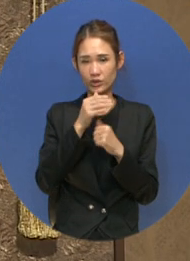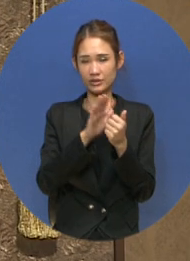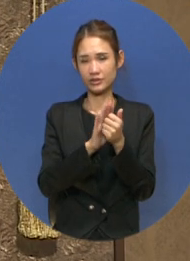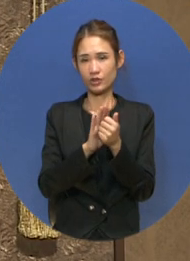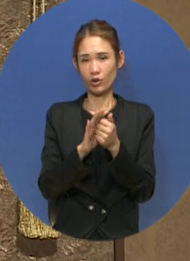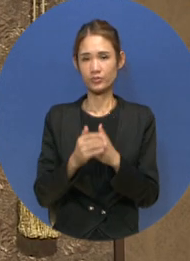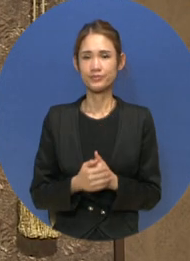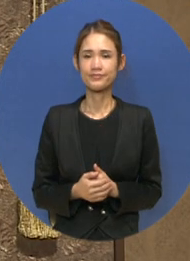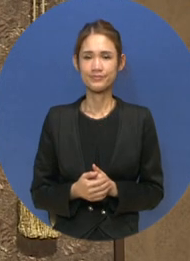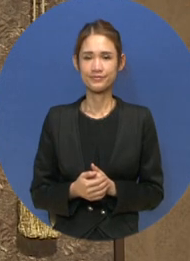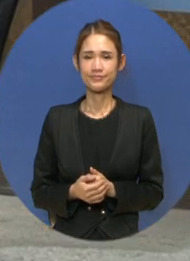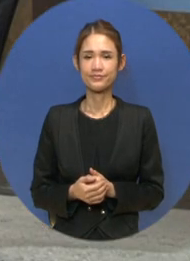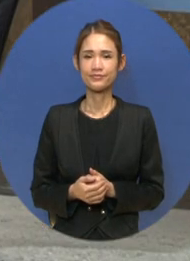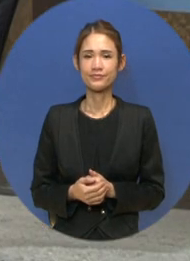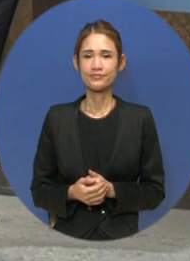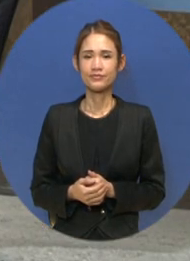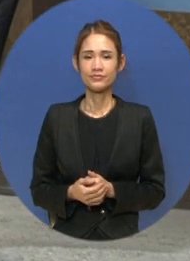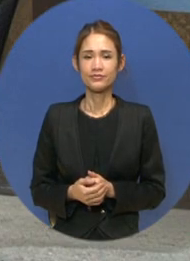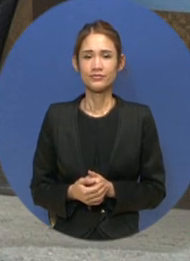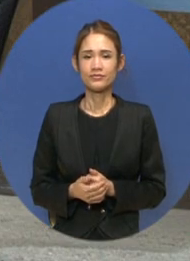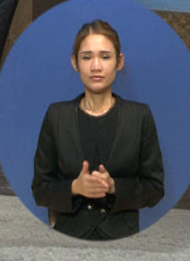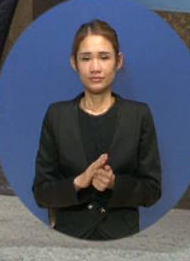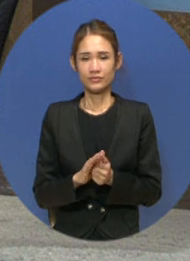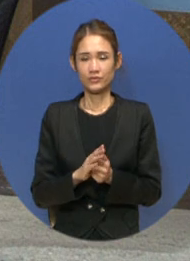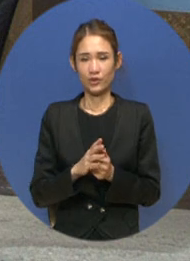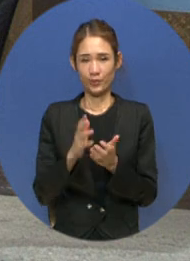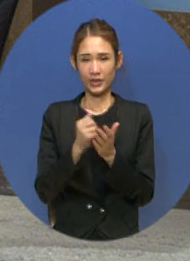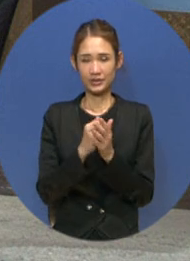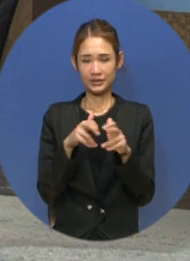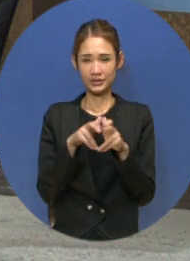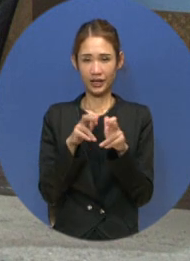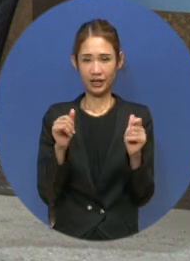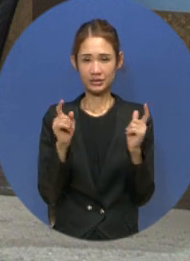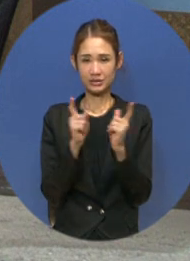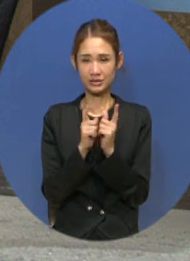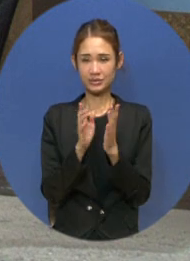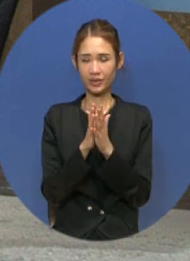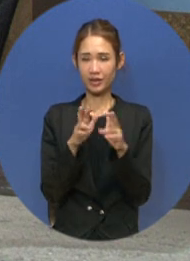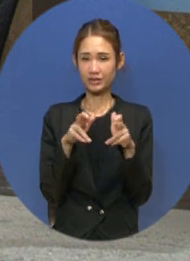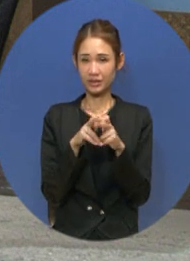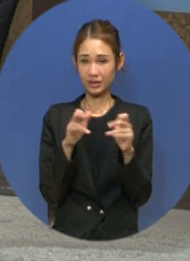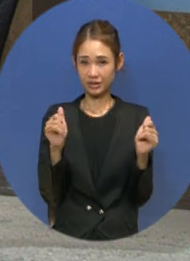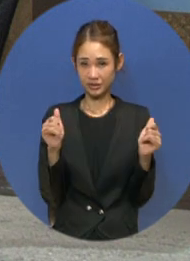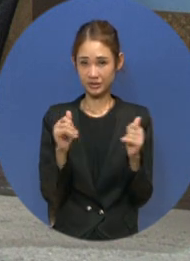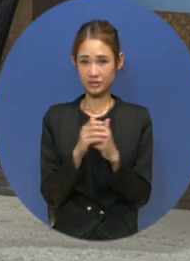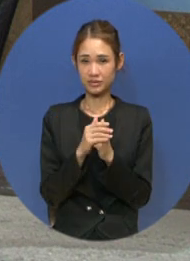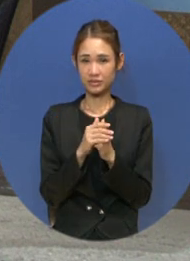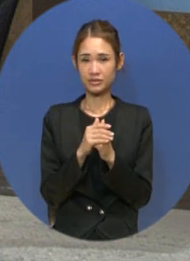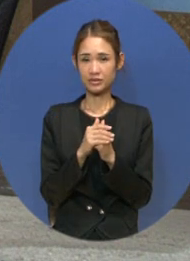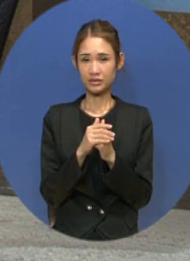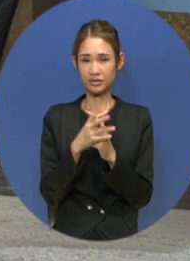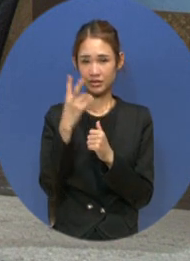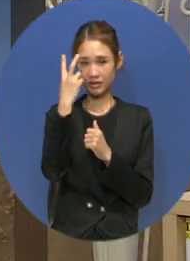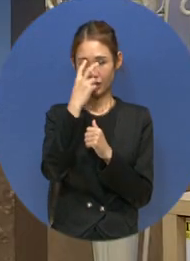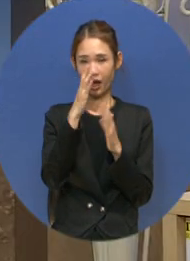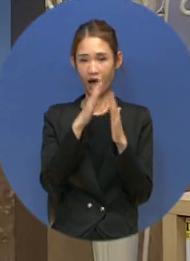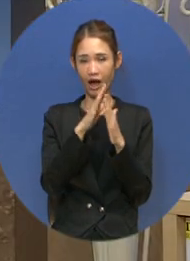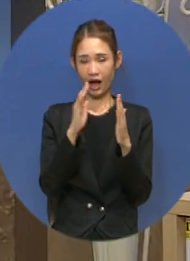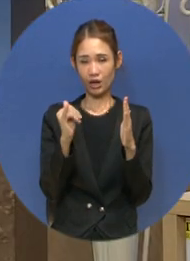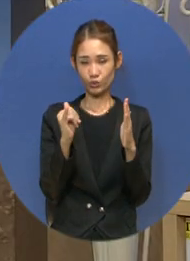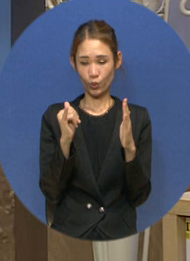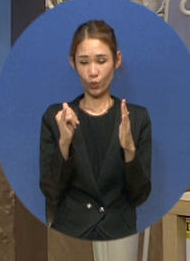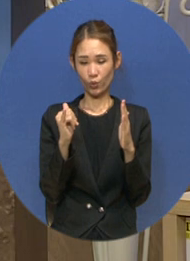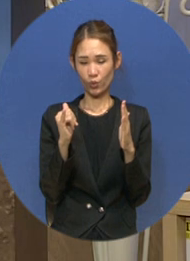수 있습니다. 네. 이 서비스를 받는 이 재가복지 서비스를 받는 장애인 당사자분들이라든지